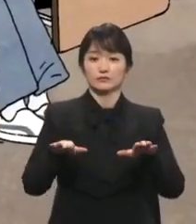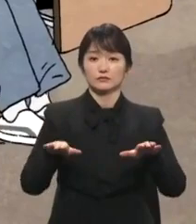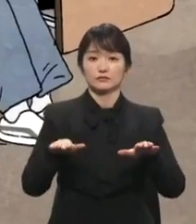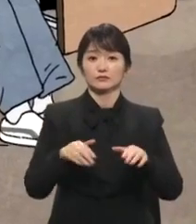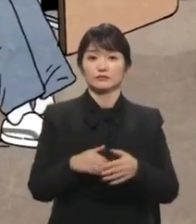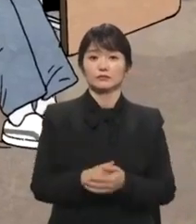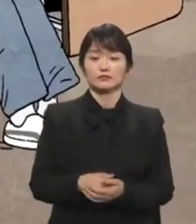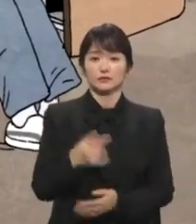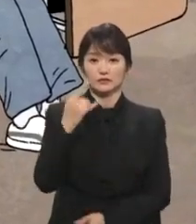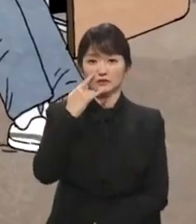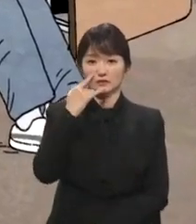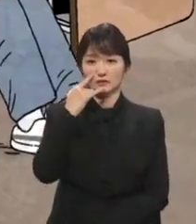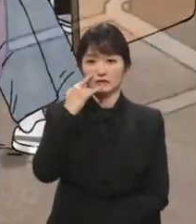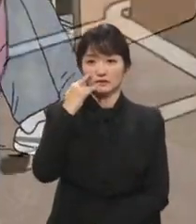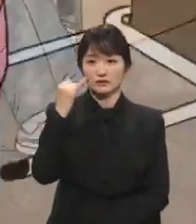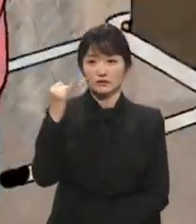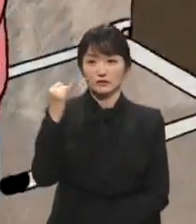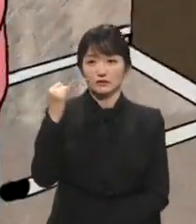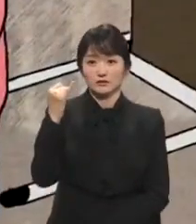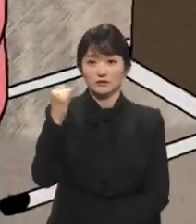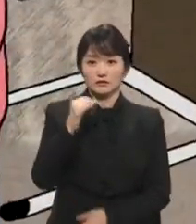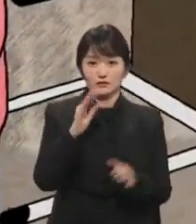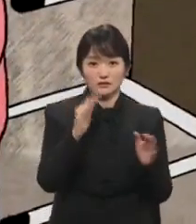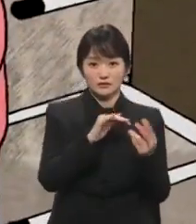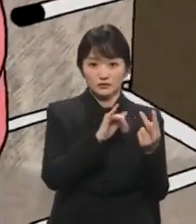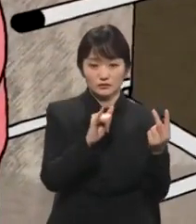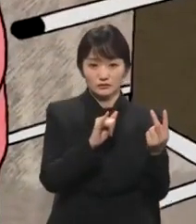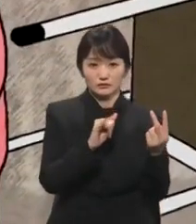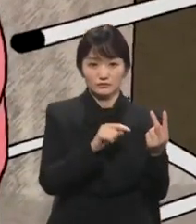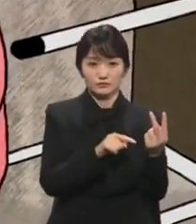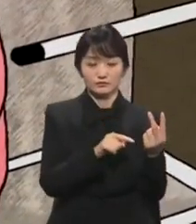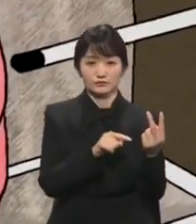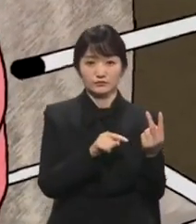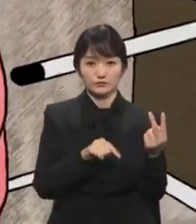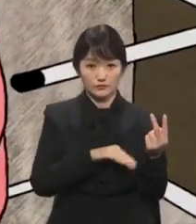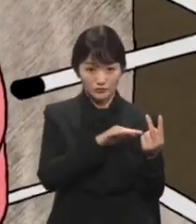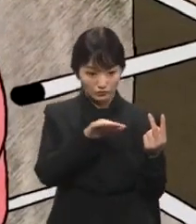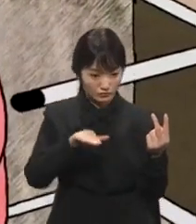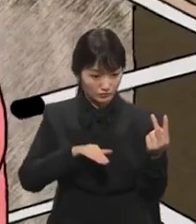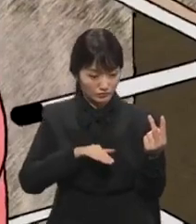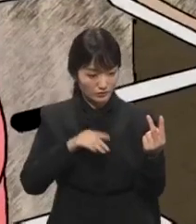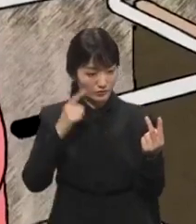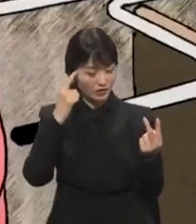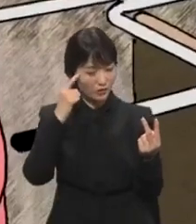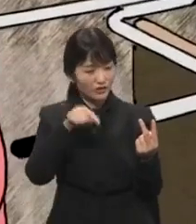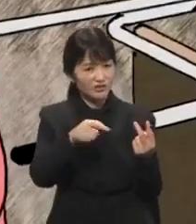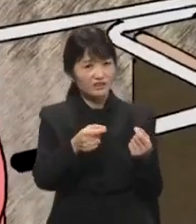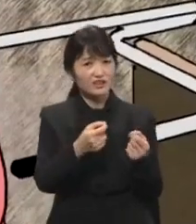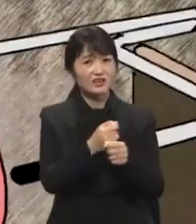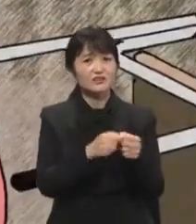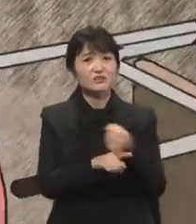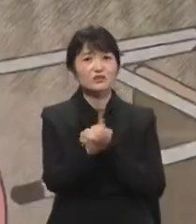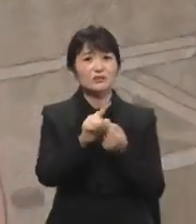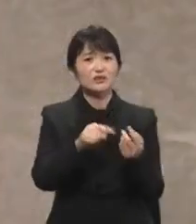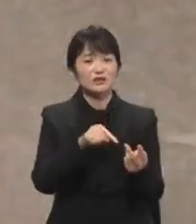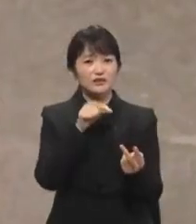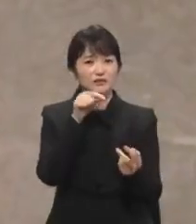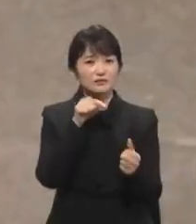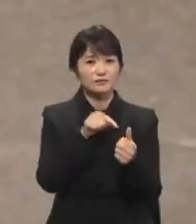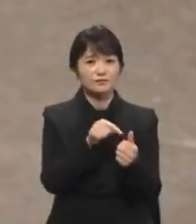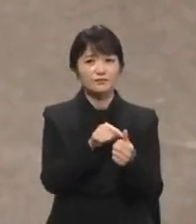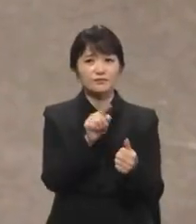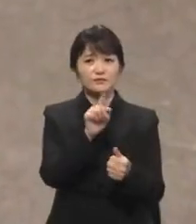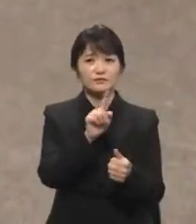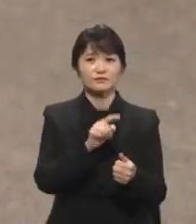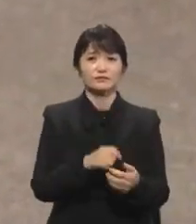재구성했는지 학생 두 명을 상대로 우리 애한테 왜 그랬냐 이렇게 다그치는 모습이에요 이건 또